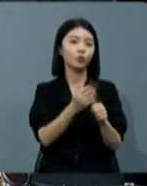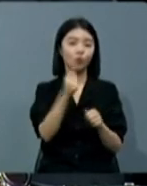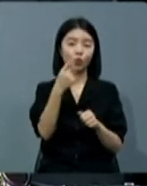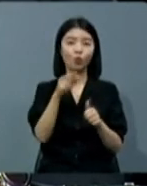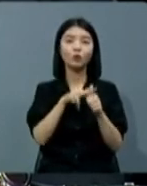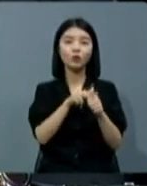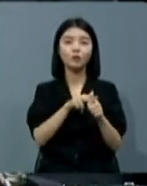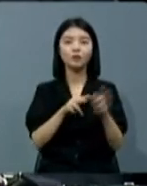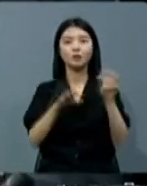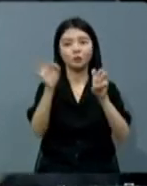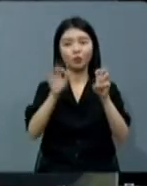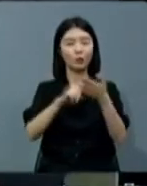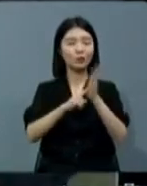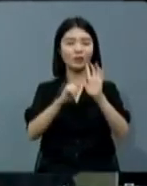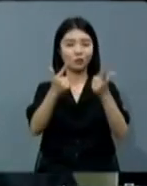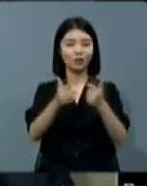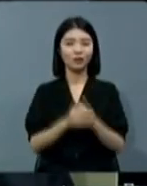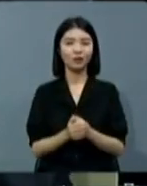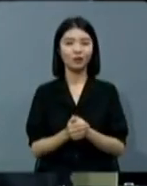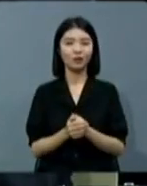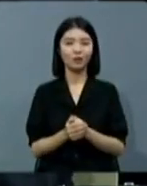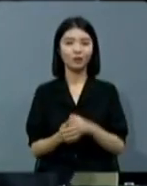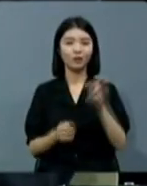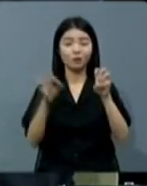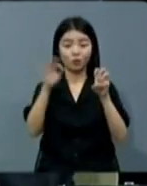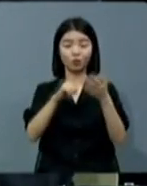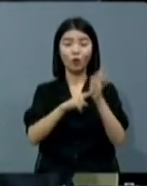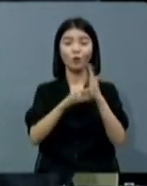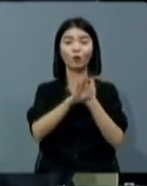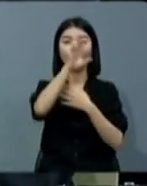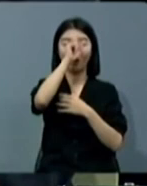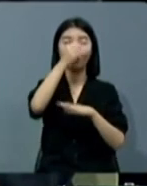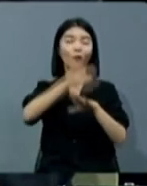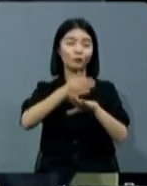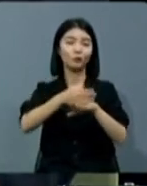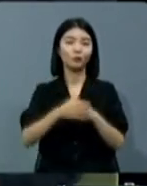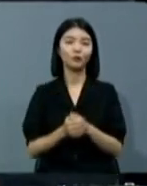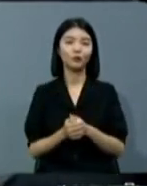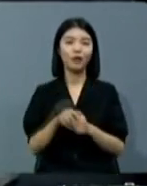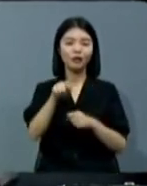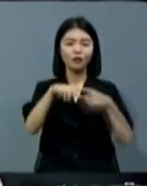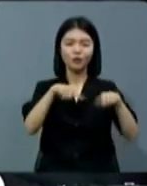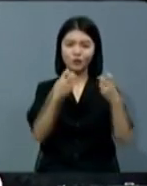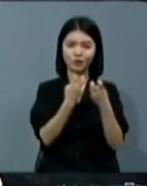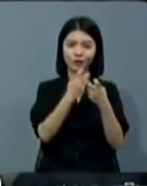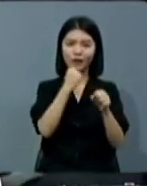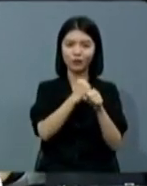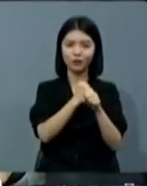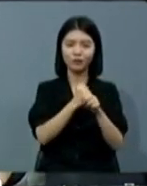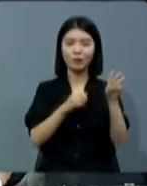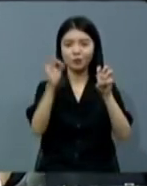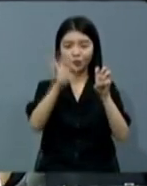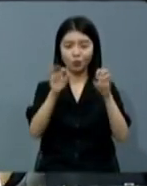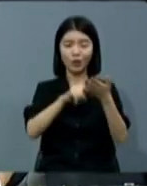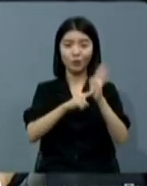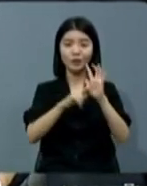의원님 지지율 30%도 안 나옵니다. 30%만 나오면 고맙죠. 그러니까 그런 정책을 해가지고는요. 예.